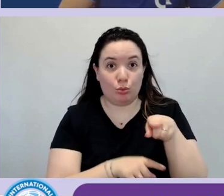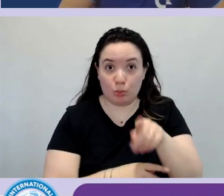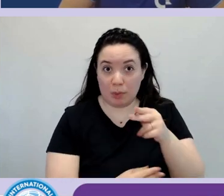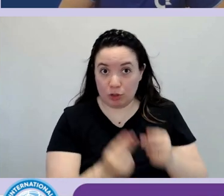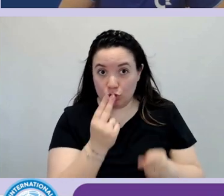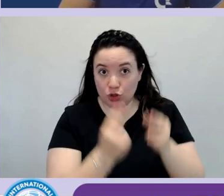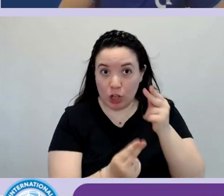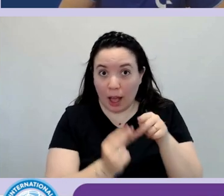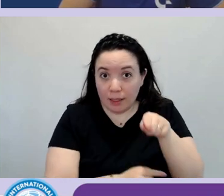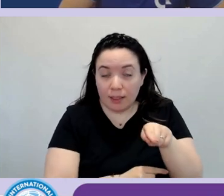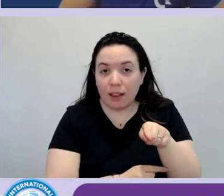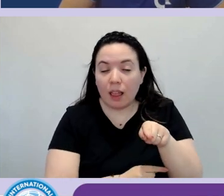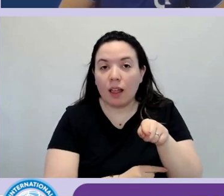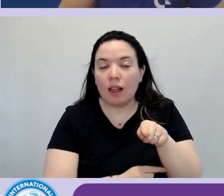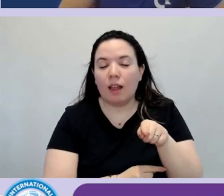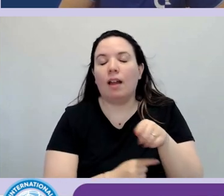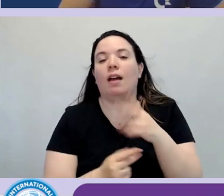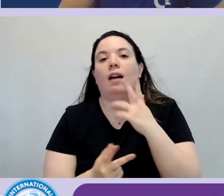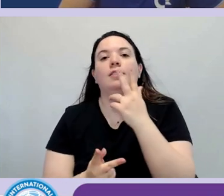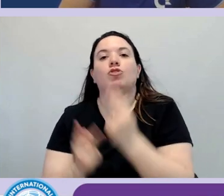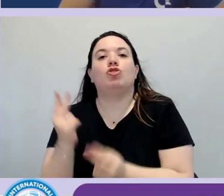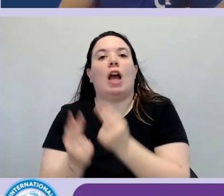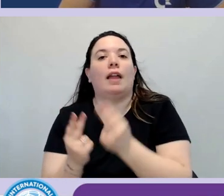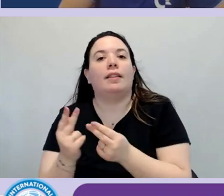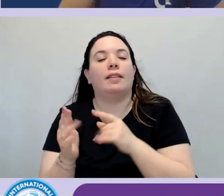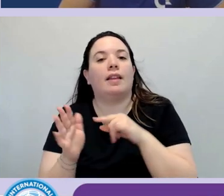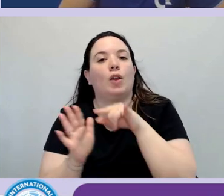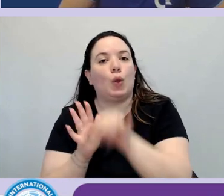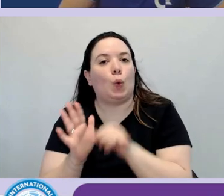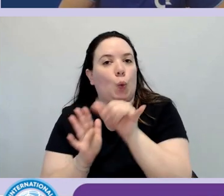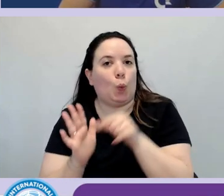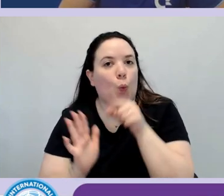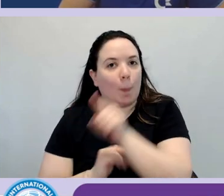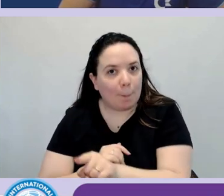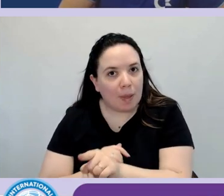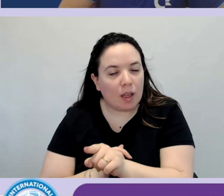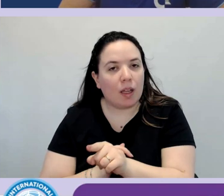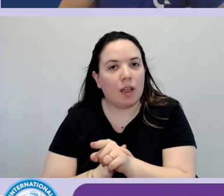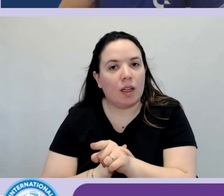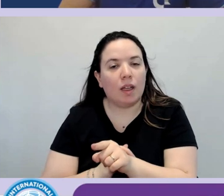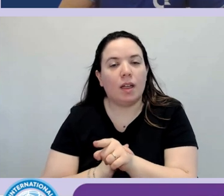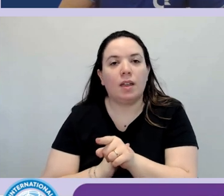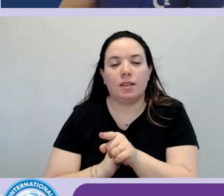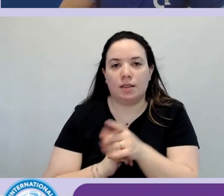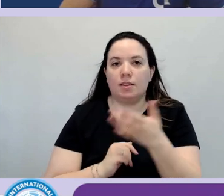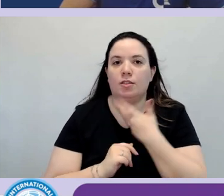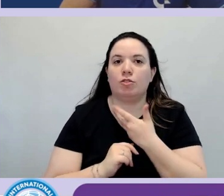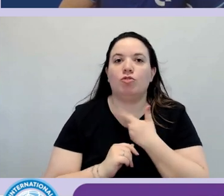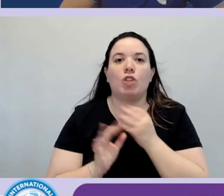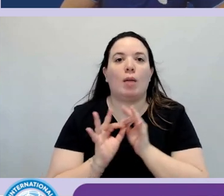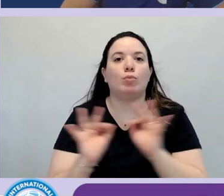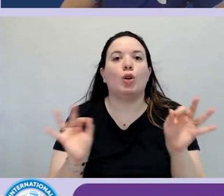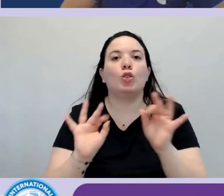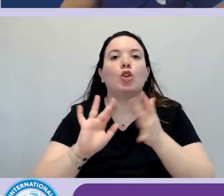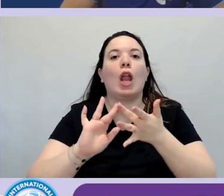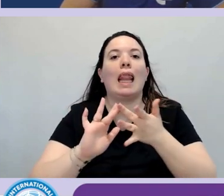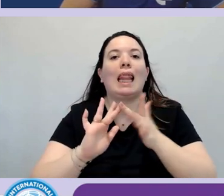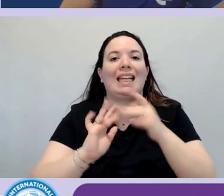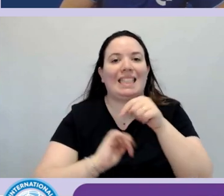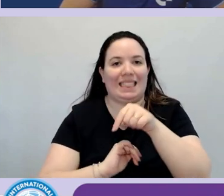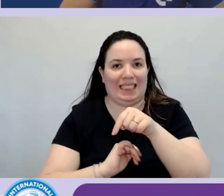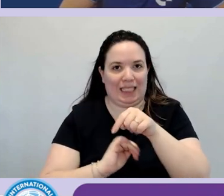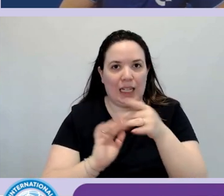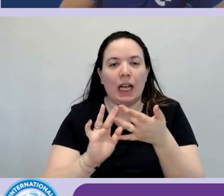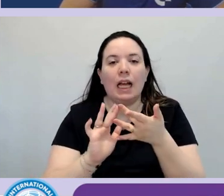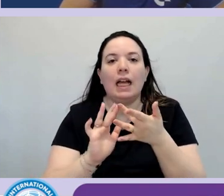di di zoom e nella chat di YouTube abbiamo inserito un link che è il